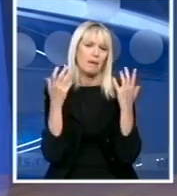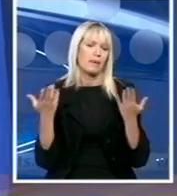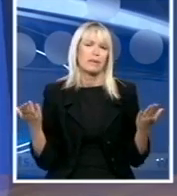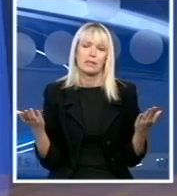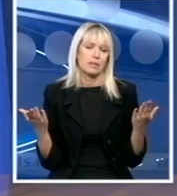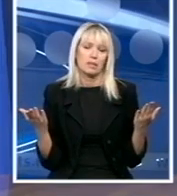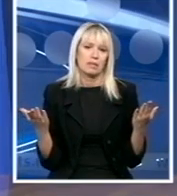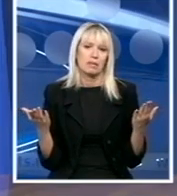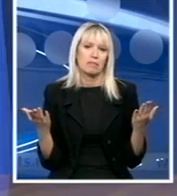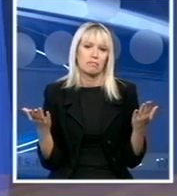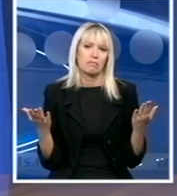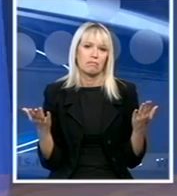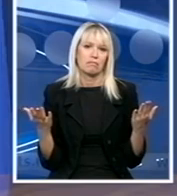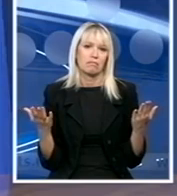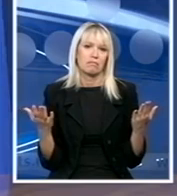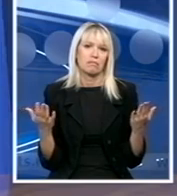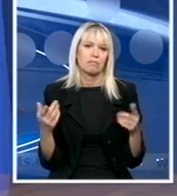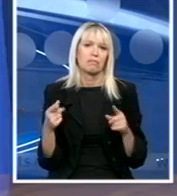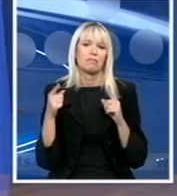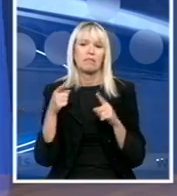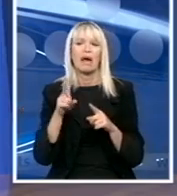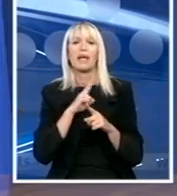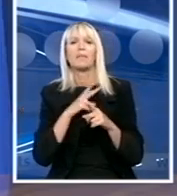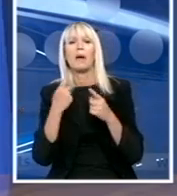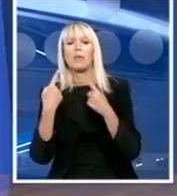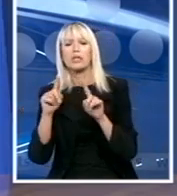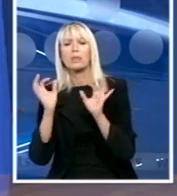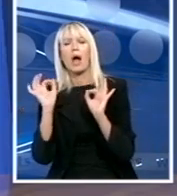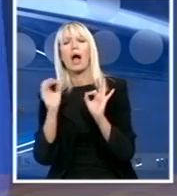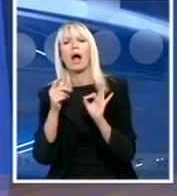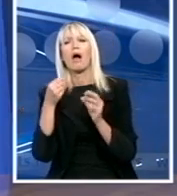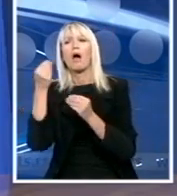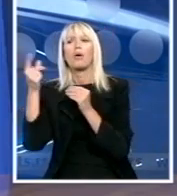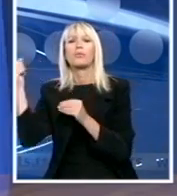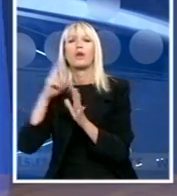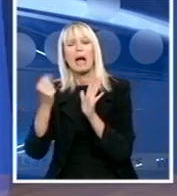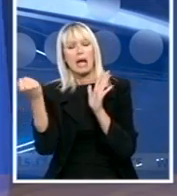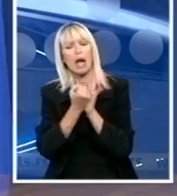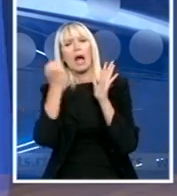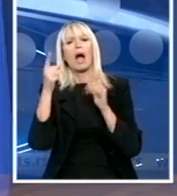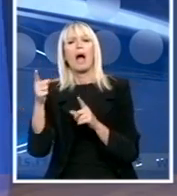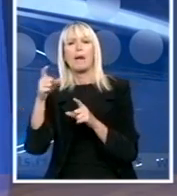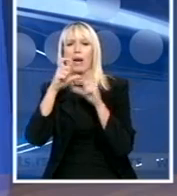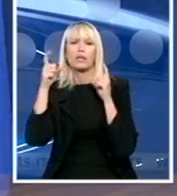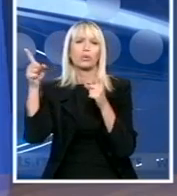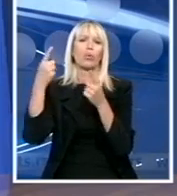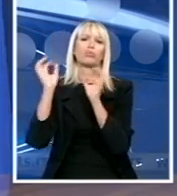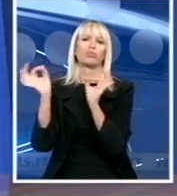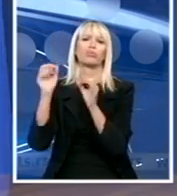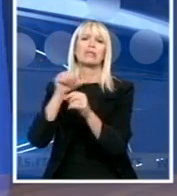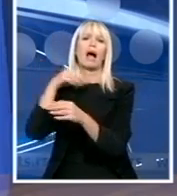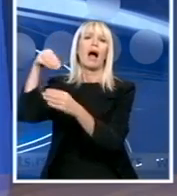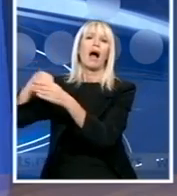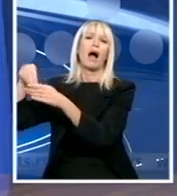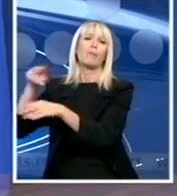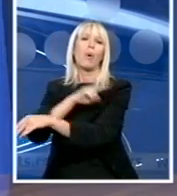Pa standardizovane maske se koriste isključivo i samo u zdravstvu. Ovde je ta priča o platnenim maskama bila,